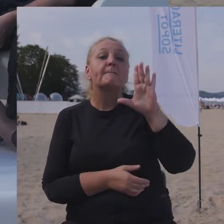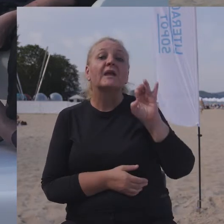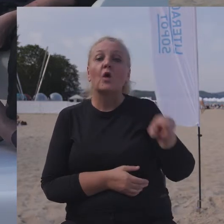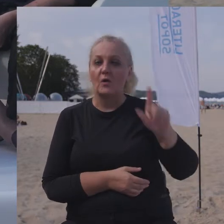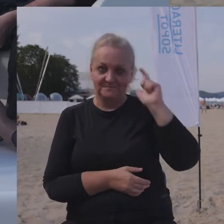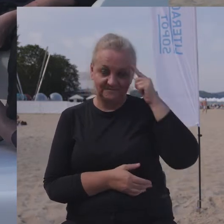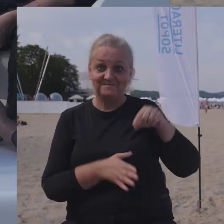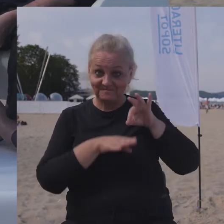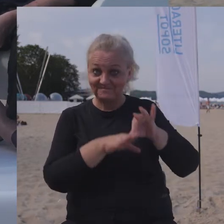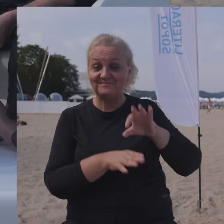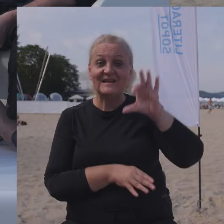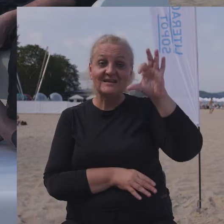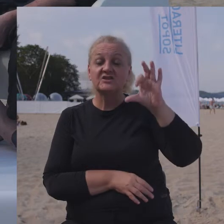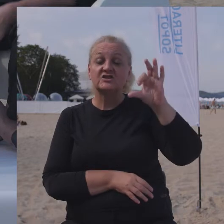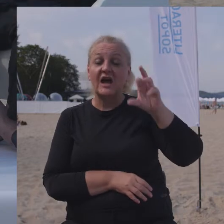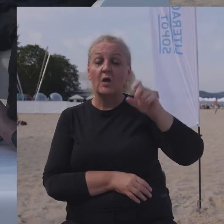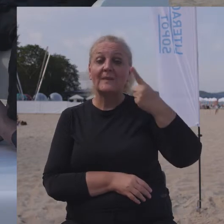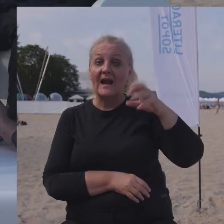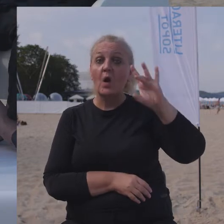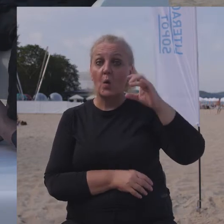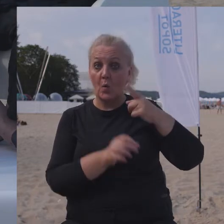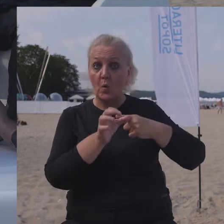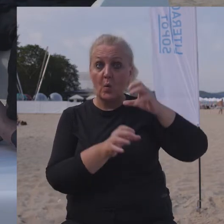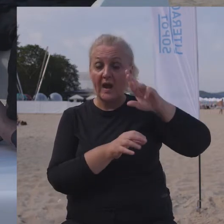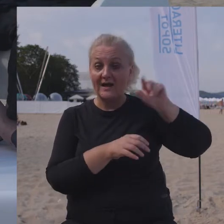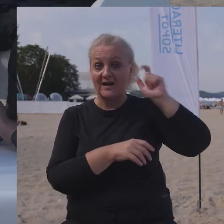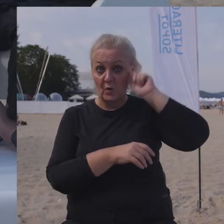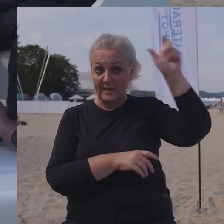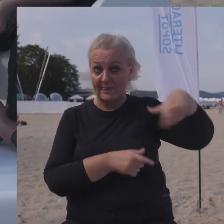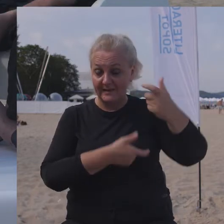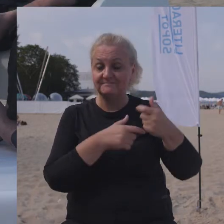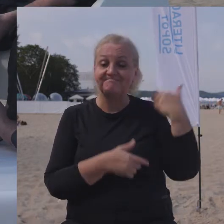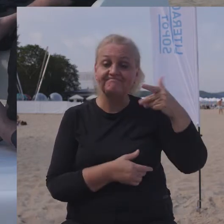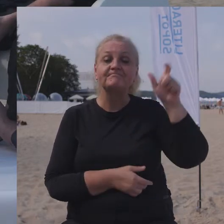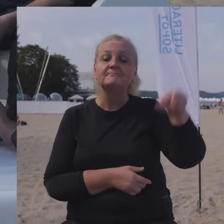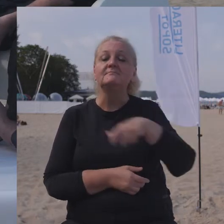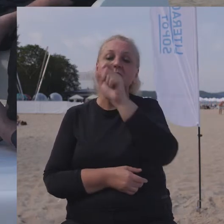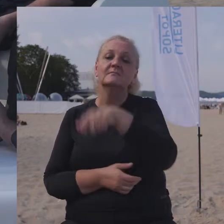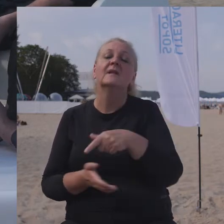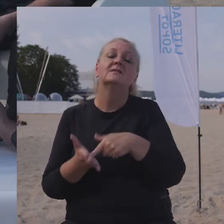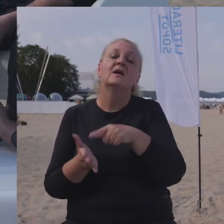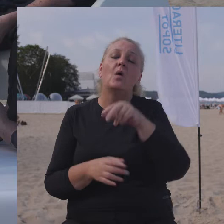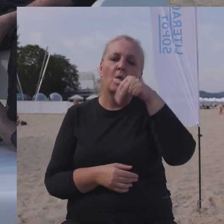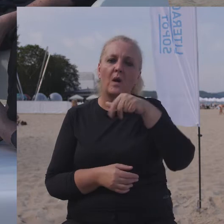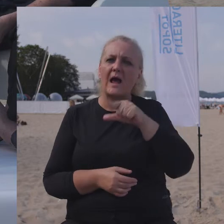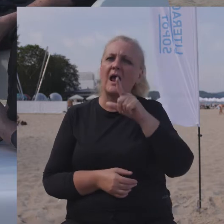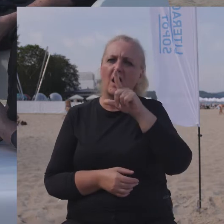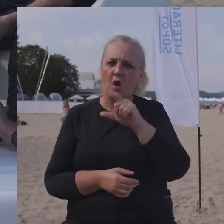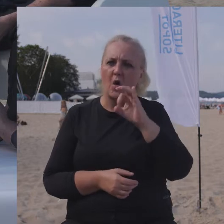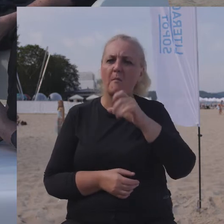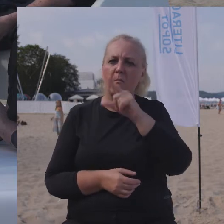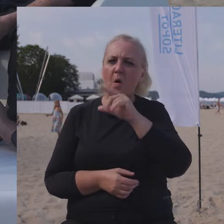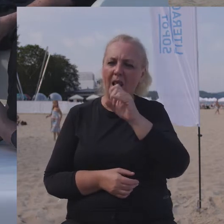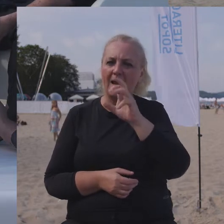prowadzone właśnie przez Charlotte Drag Queer. Oprócz niej z prawdziwych postaci występuje również Lula La Polaka, która kilka dni temu